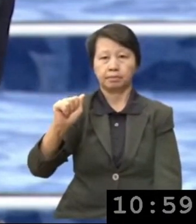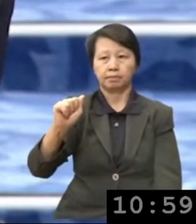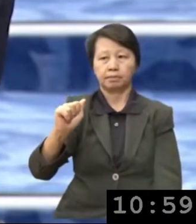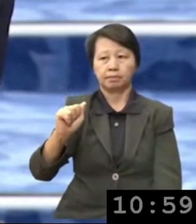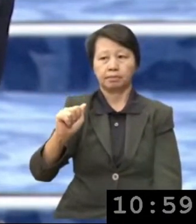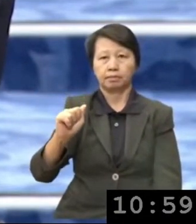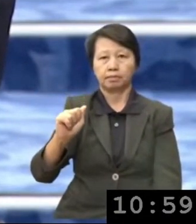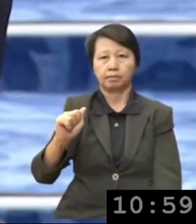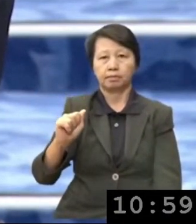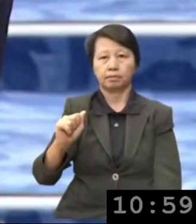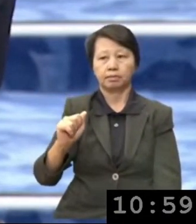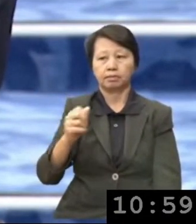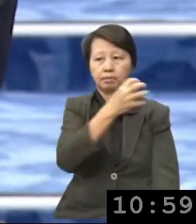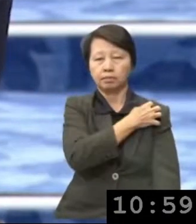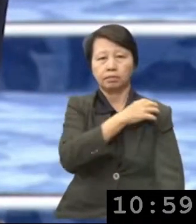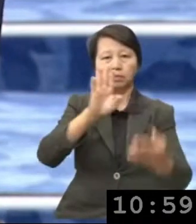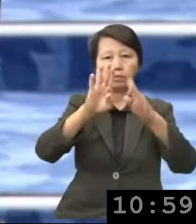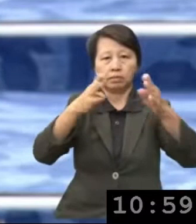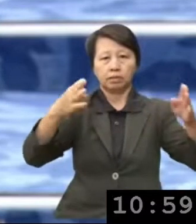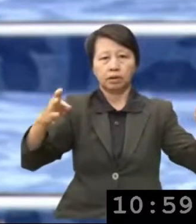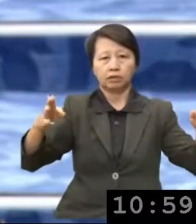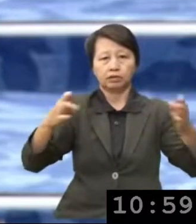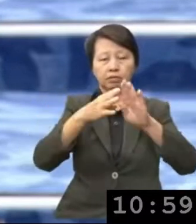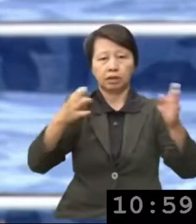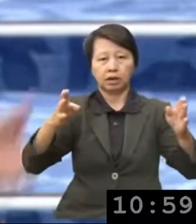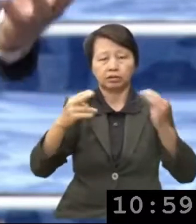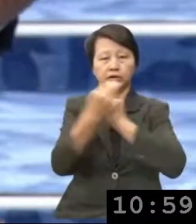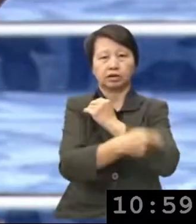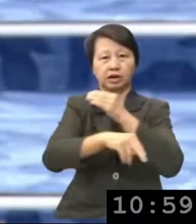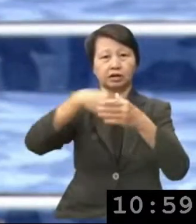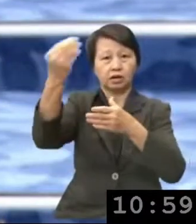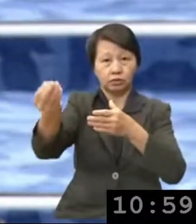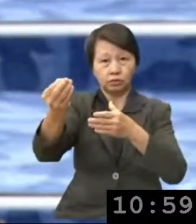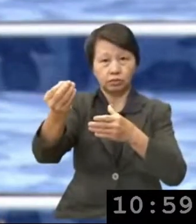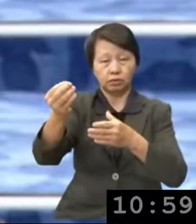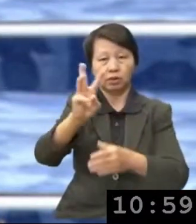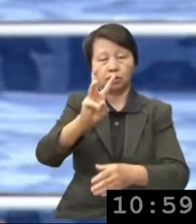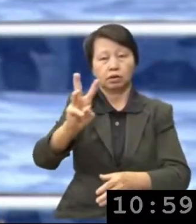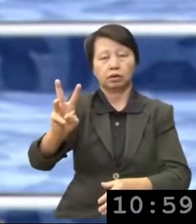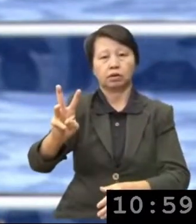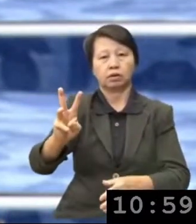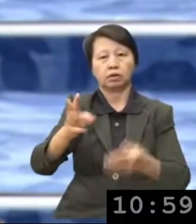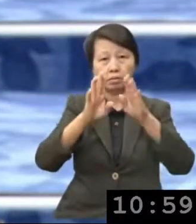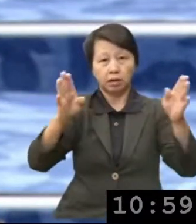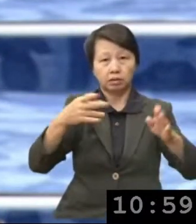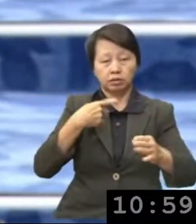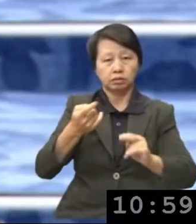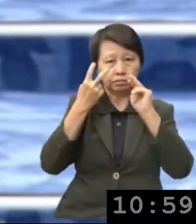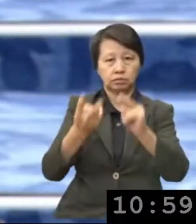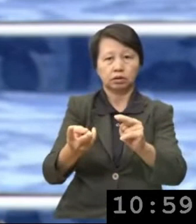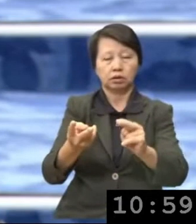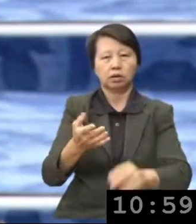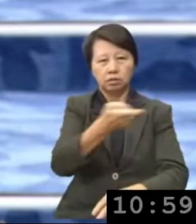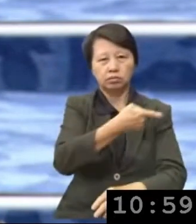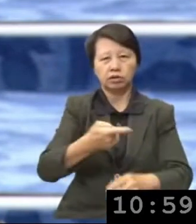maksudkan penguasaan bahasa ini di negara-negara luar best practicesnya pun kita teliti